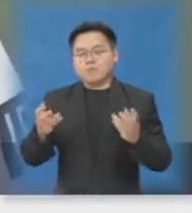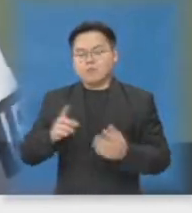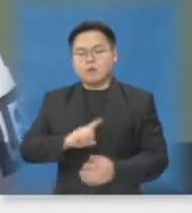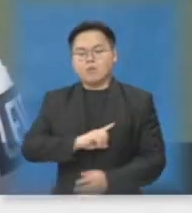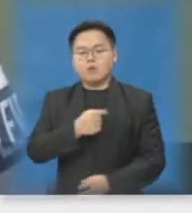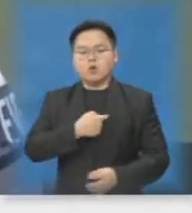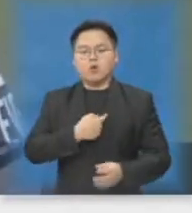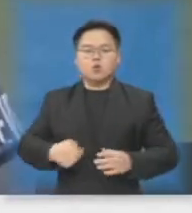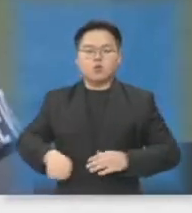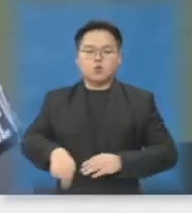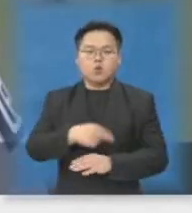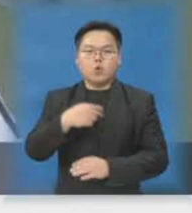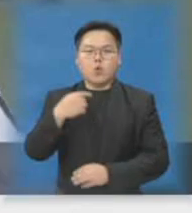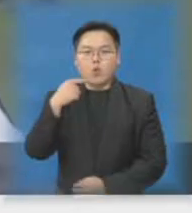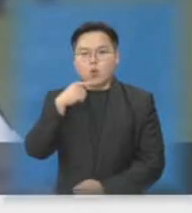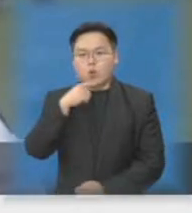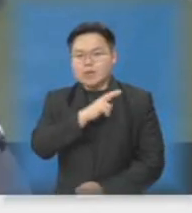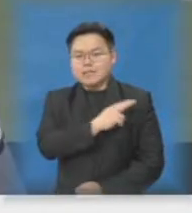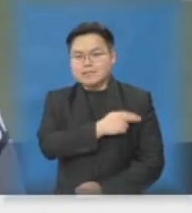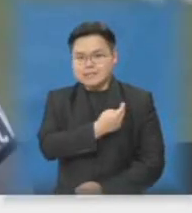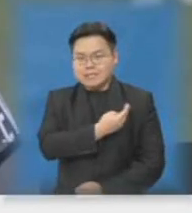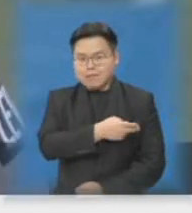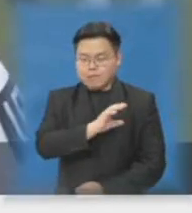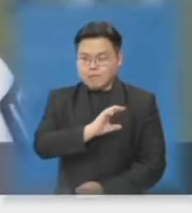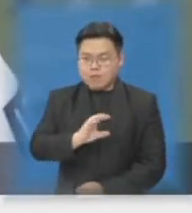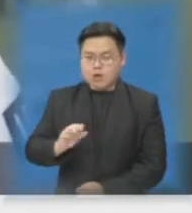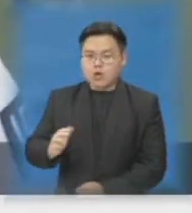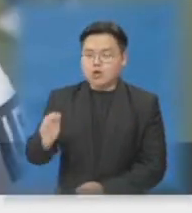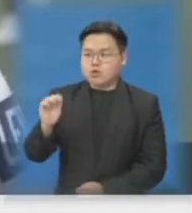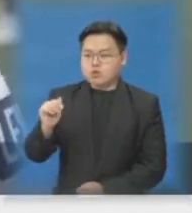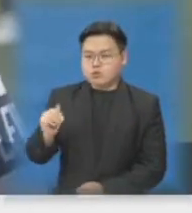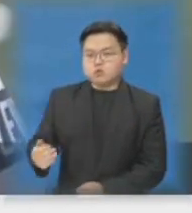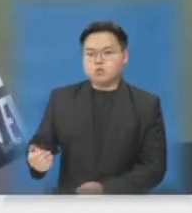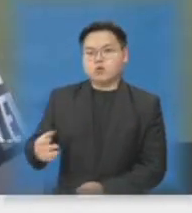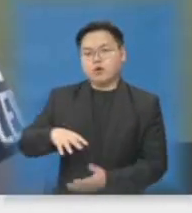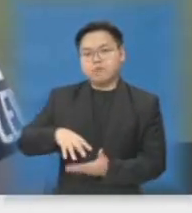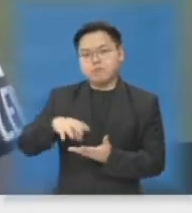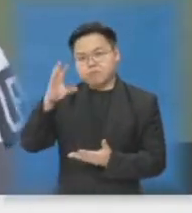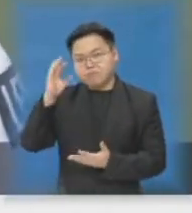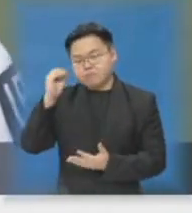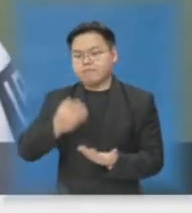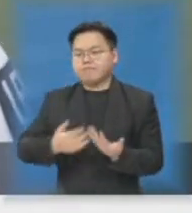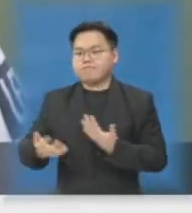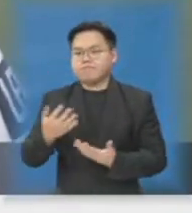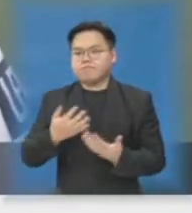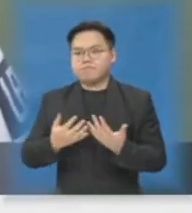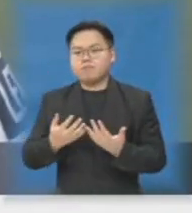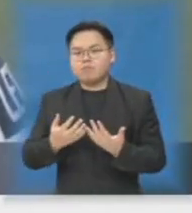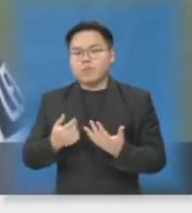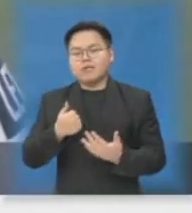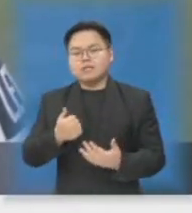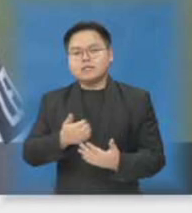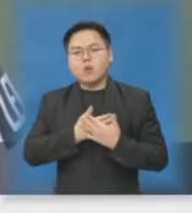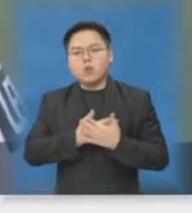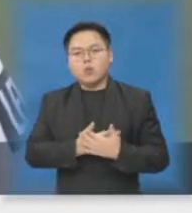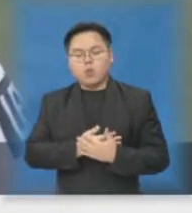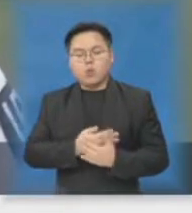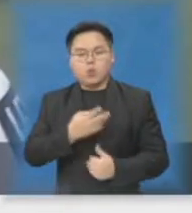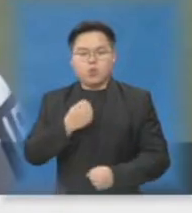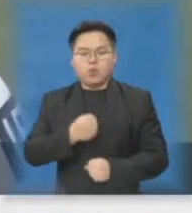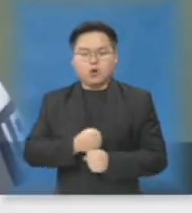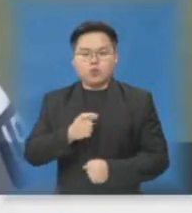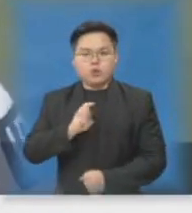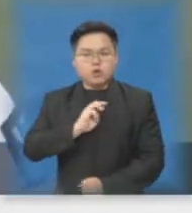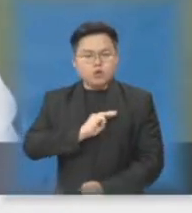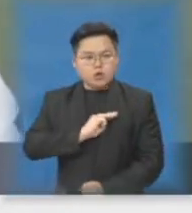улаан цалмаа хорооноос болохоор энд ирсэн одоо өсөр үе болон тийм ээ оюутнуудаа илүү нөгөө нэг сайн дурын үйлсийг хүмүүсийн үйлсийг